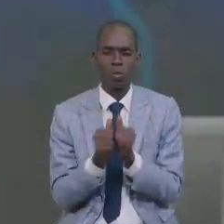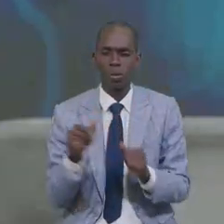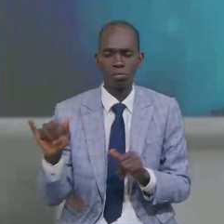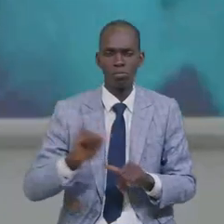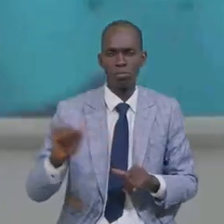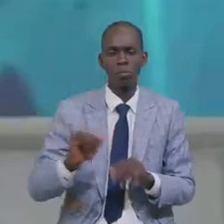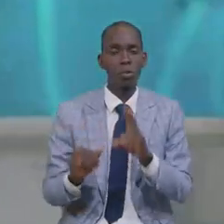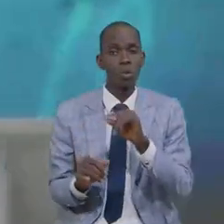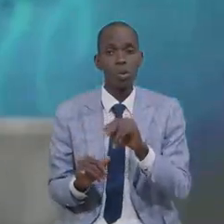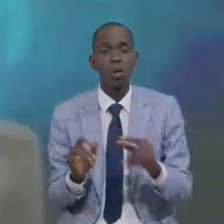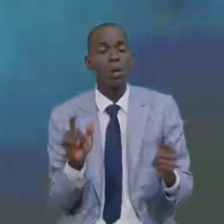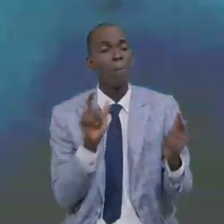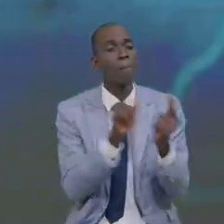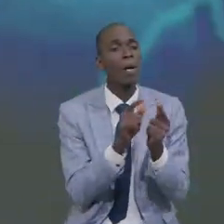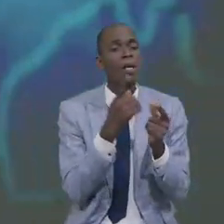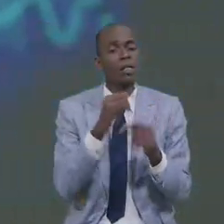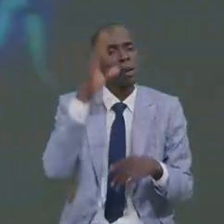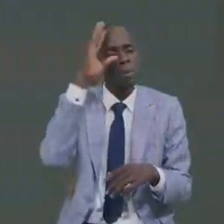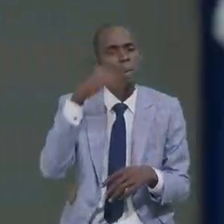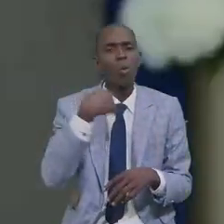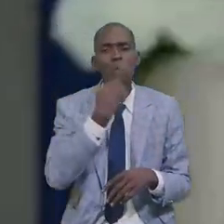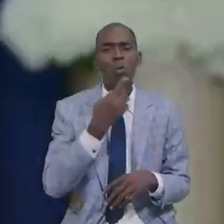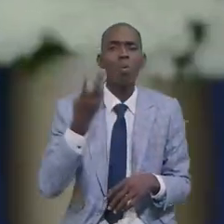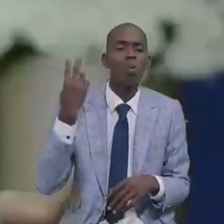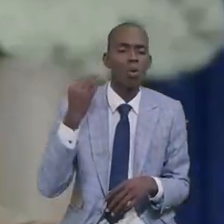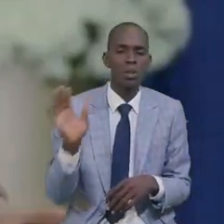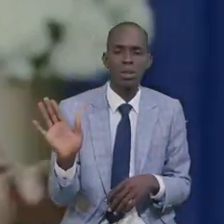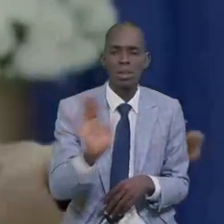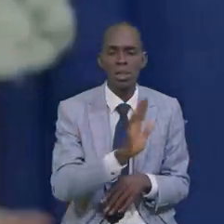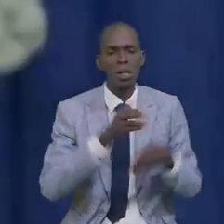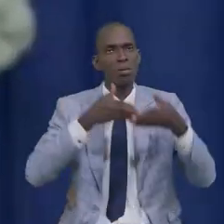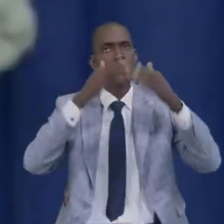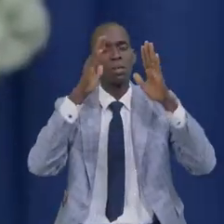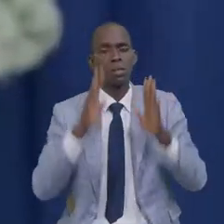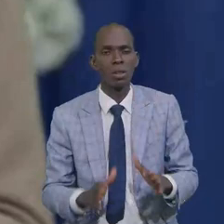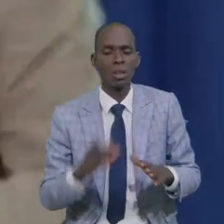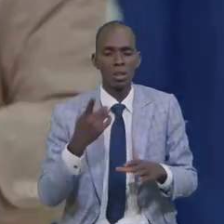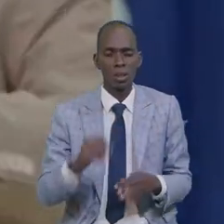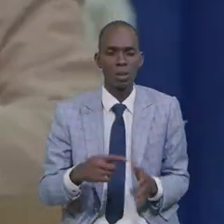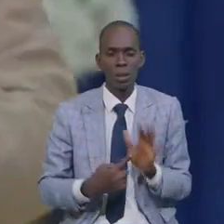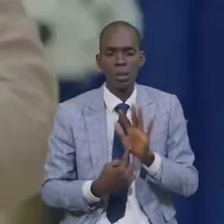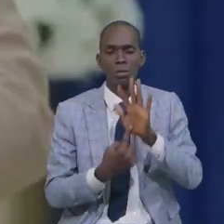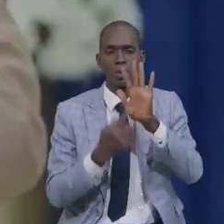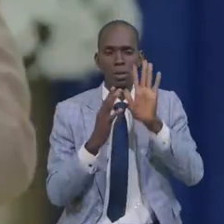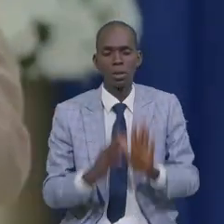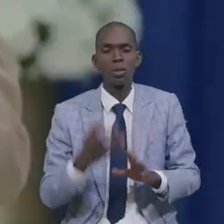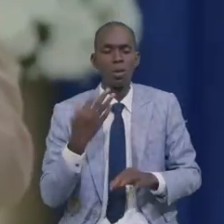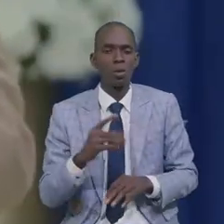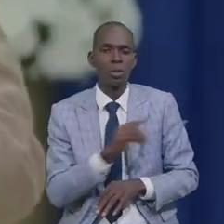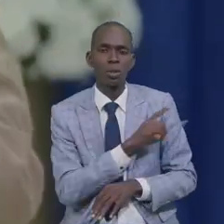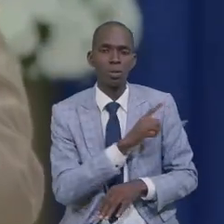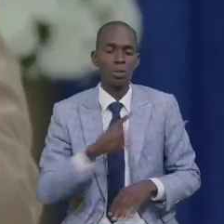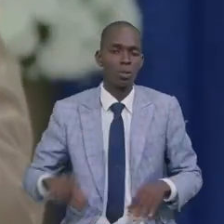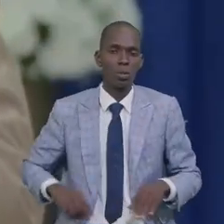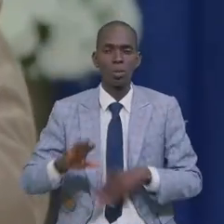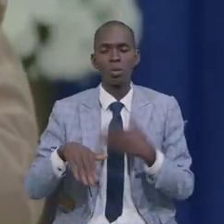Mais il a abordé l'homme de Dieu qui était leur maître, leur dirigeant, le représentant du Dieu Tout-Puissant avec eux.